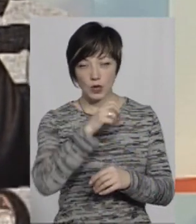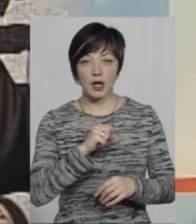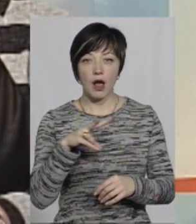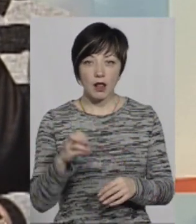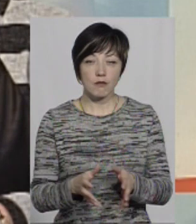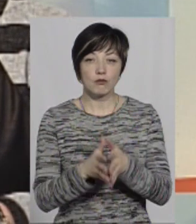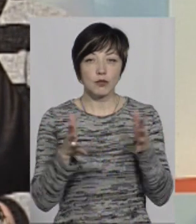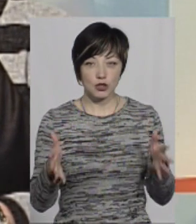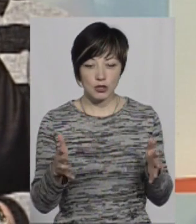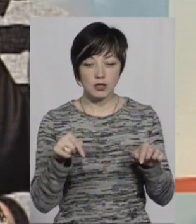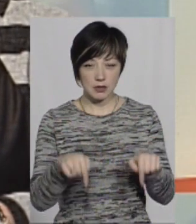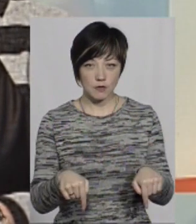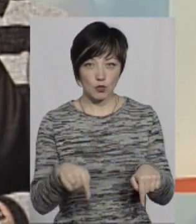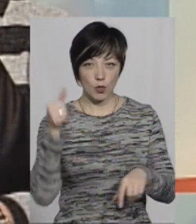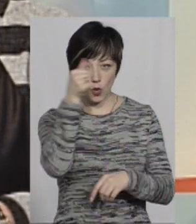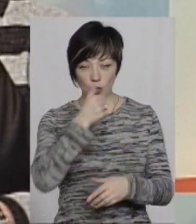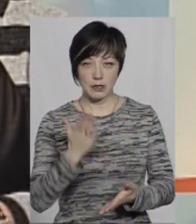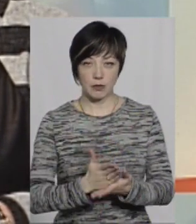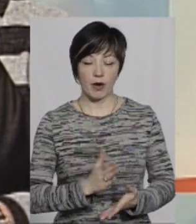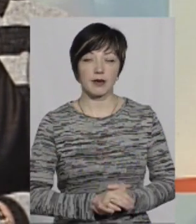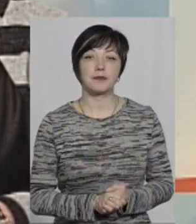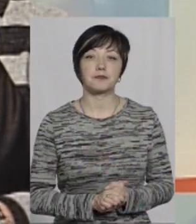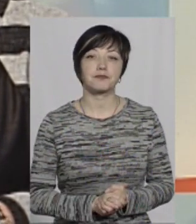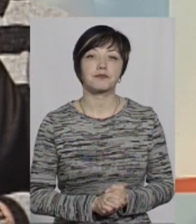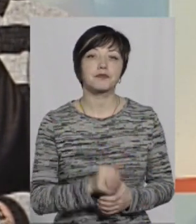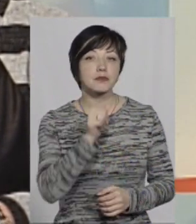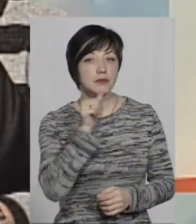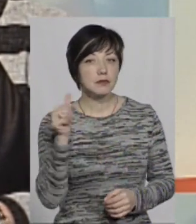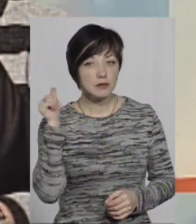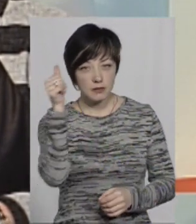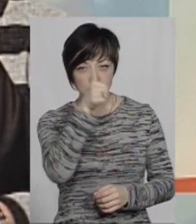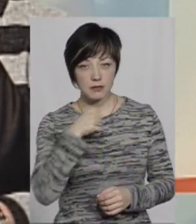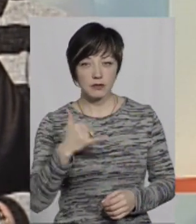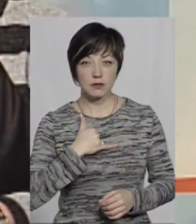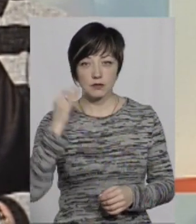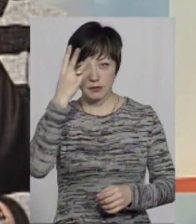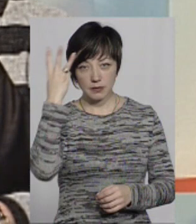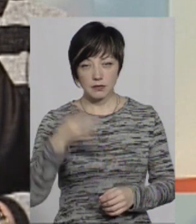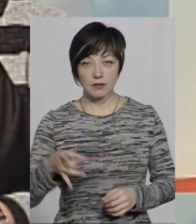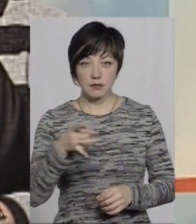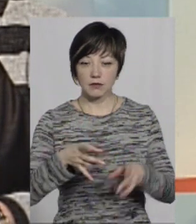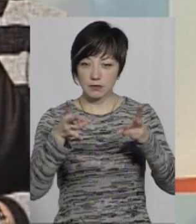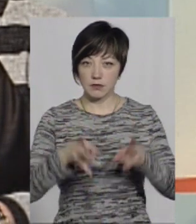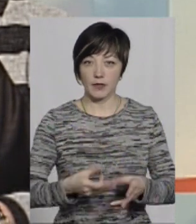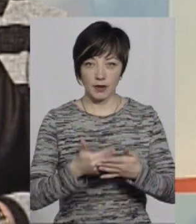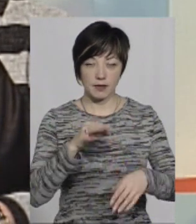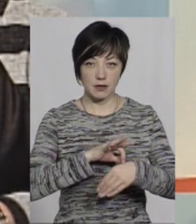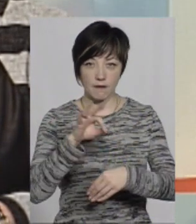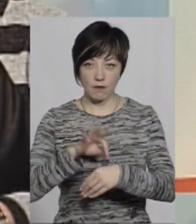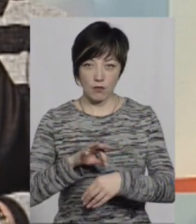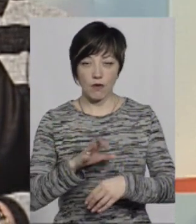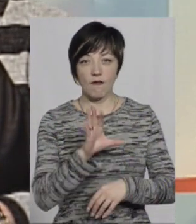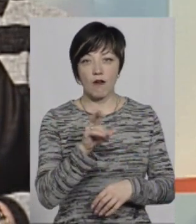але ще більше він має зараз, в цьому році. В тому році в нас Хмельницький район потерпав від